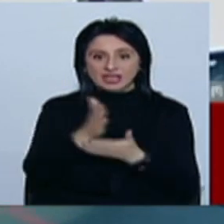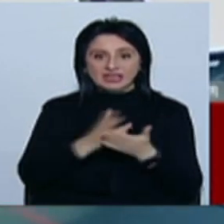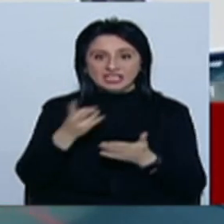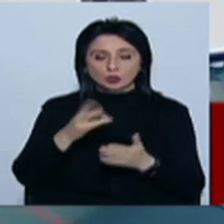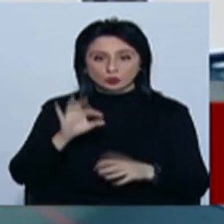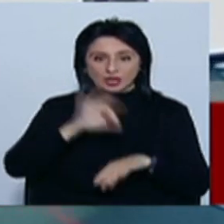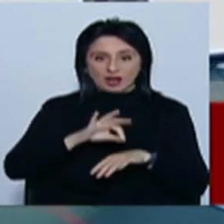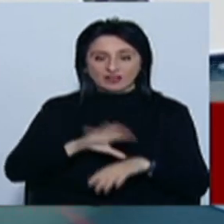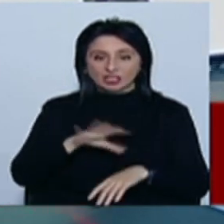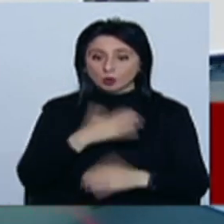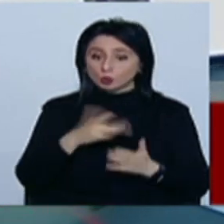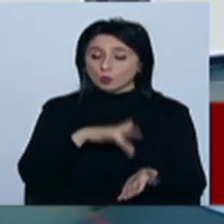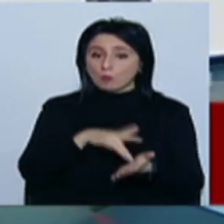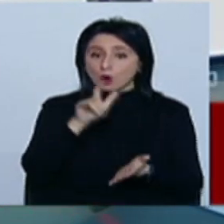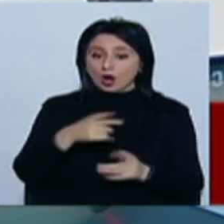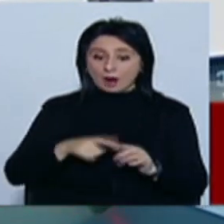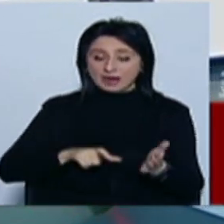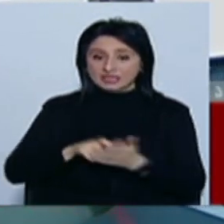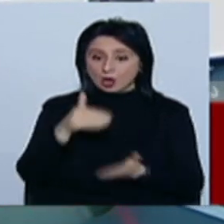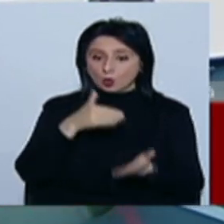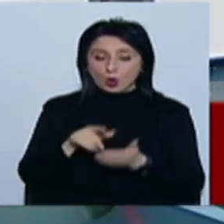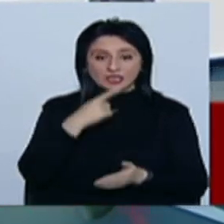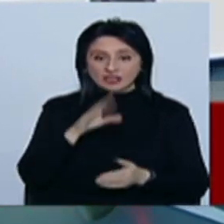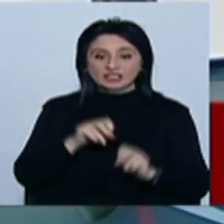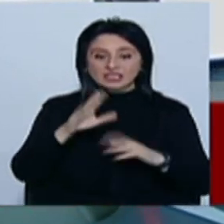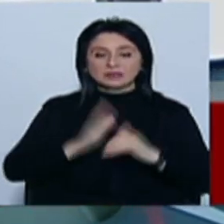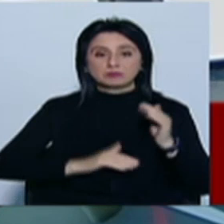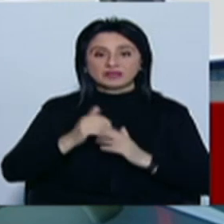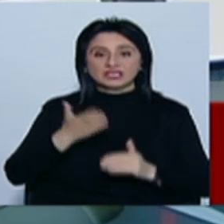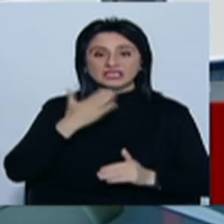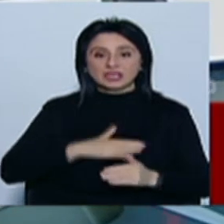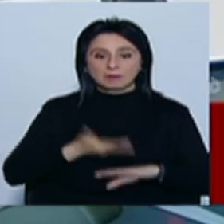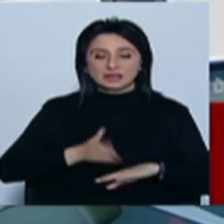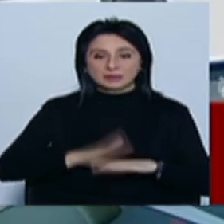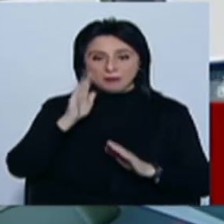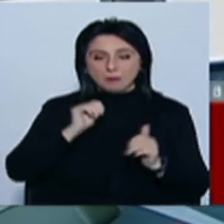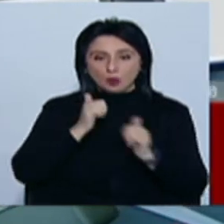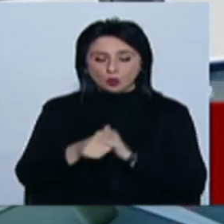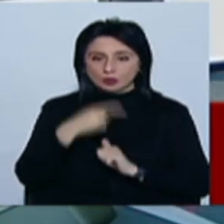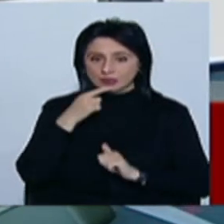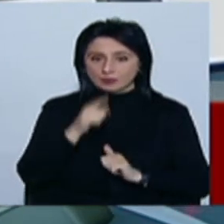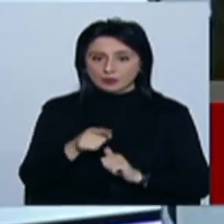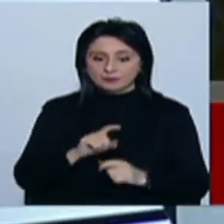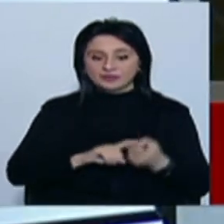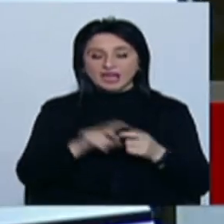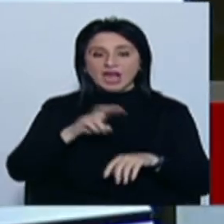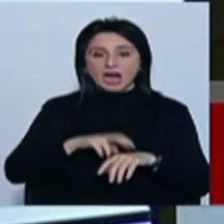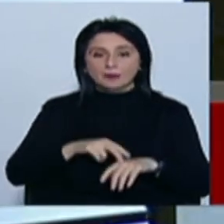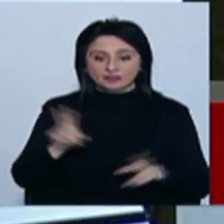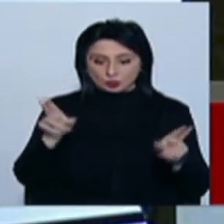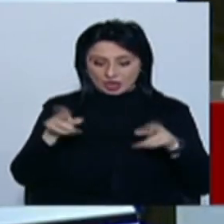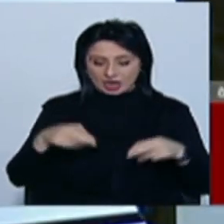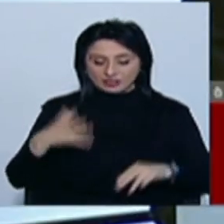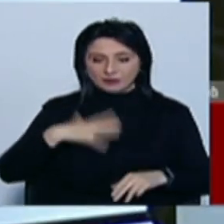უნდა გადაიტანოს. თუ მოქალაქეები ამ გზაზე უარს არ იტყვიან, სპეციალისტები საკმაოდ მძიმე პროგნოზებს აკეთებენ. ეპიდემიოლოგების